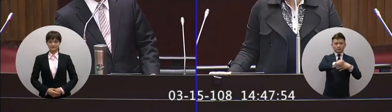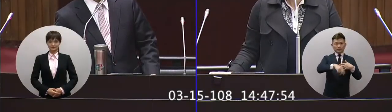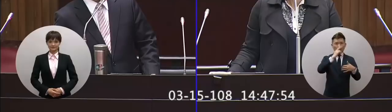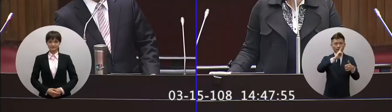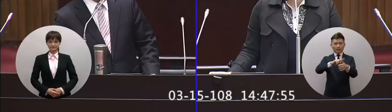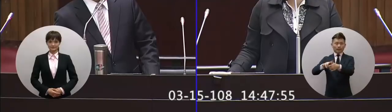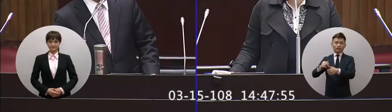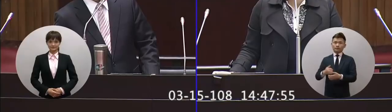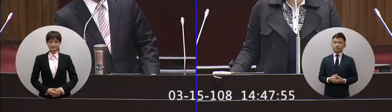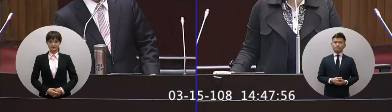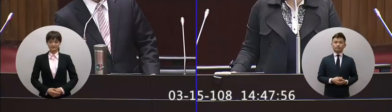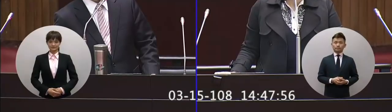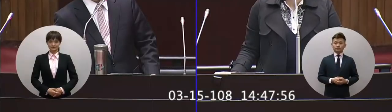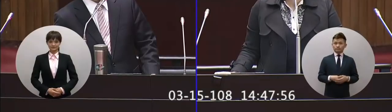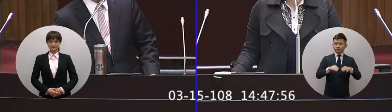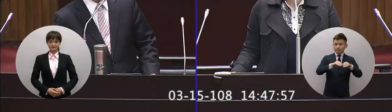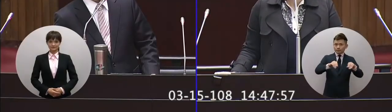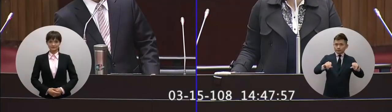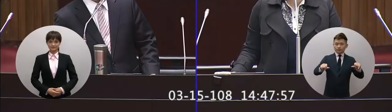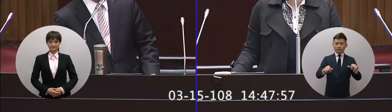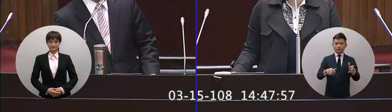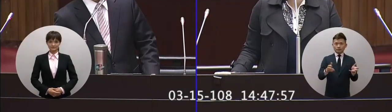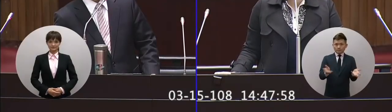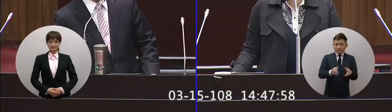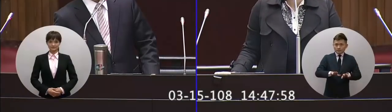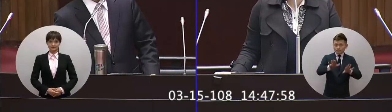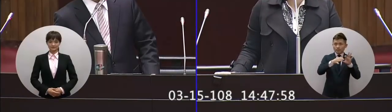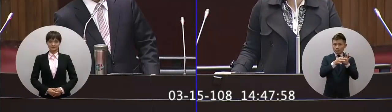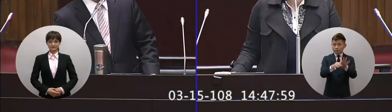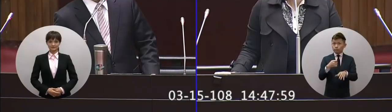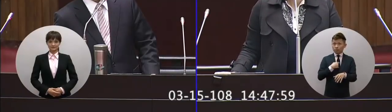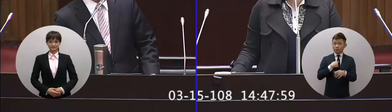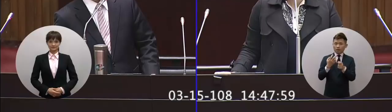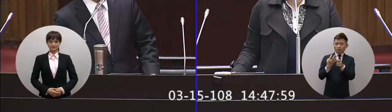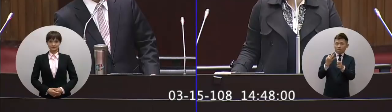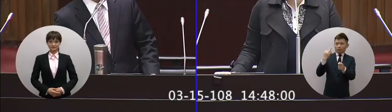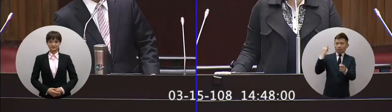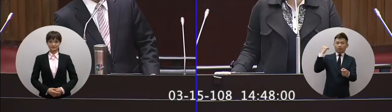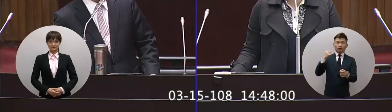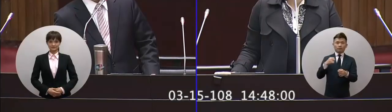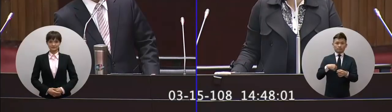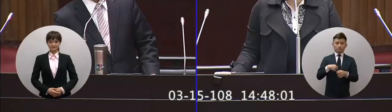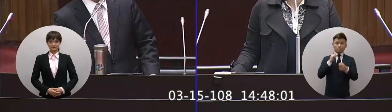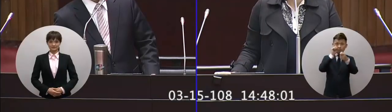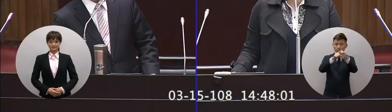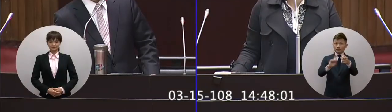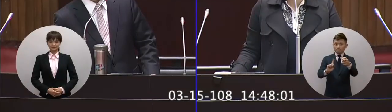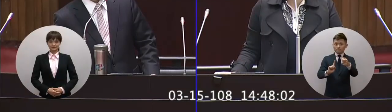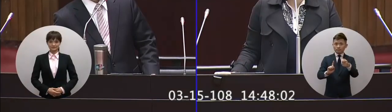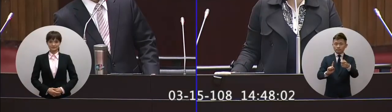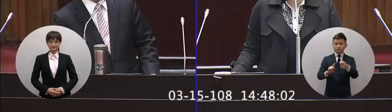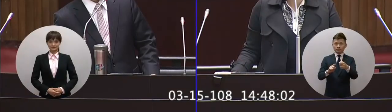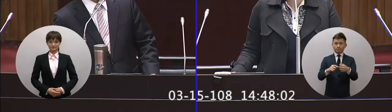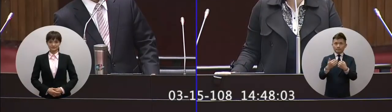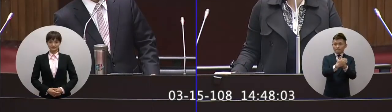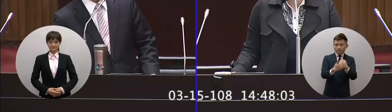害。我们对于土地永续的发展，从过去几千年来都一直朝着就是保护